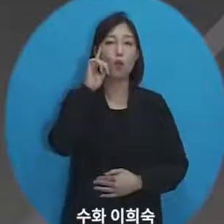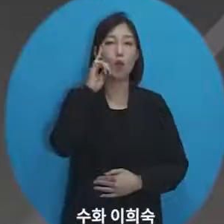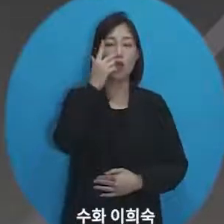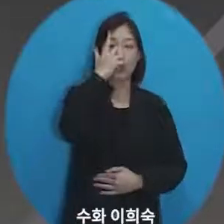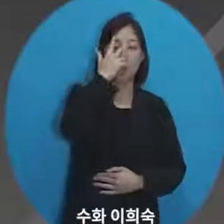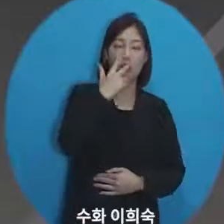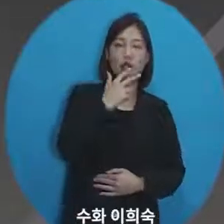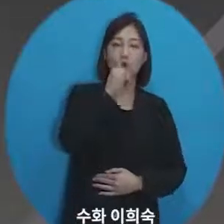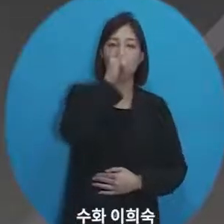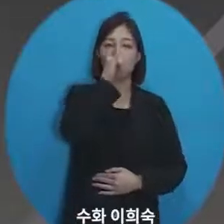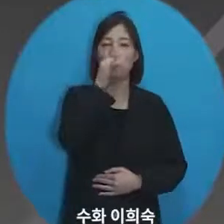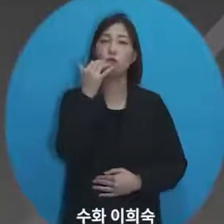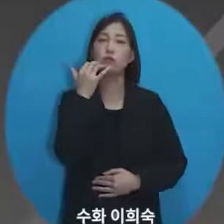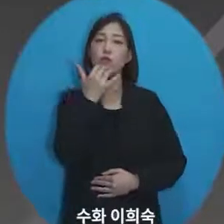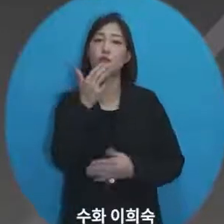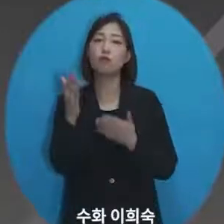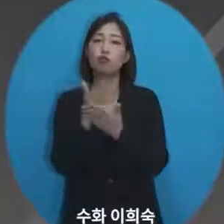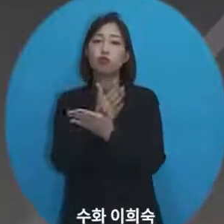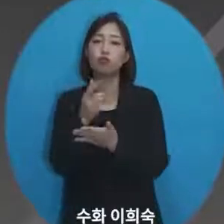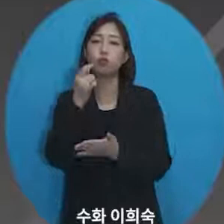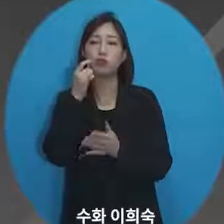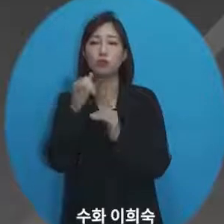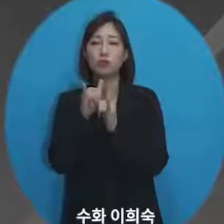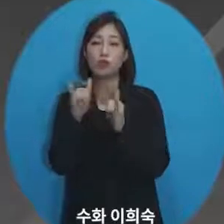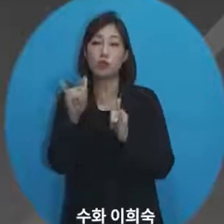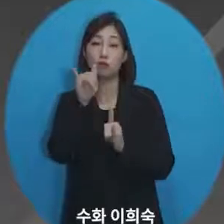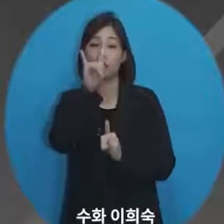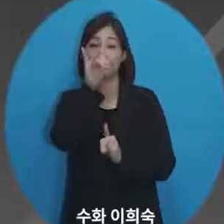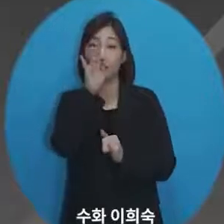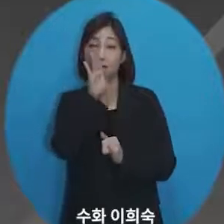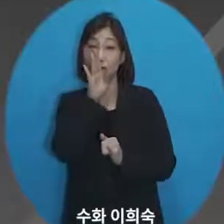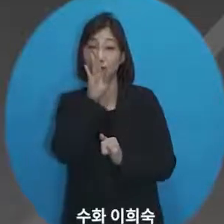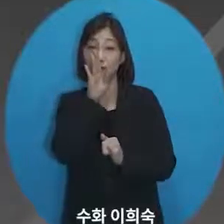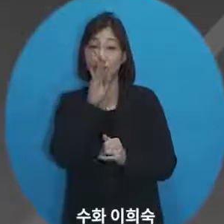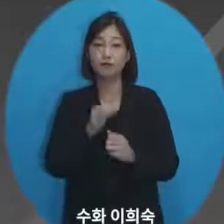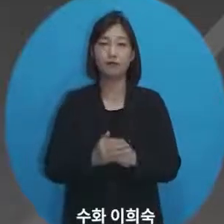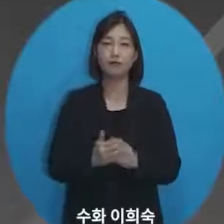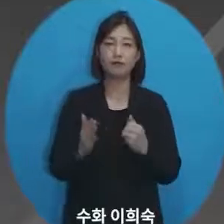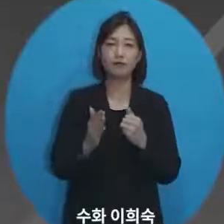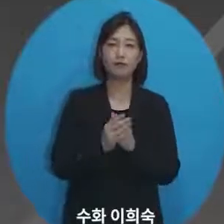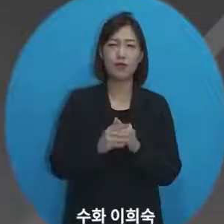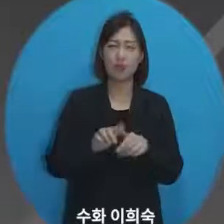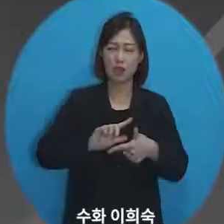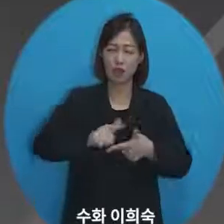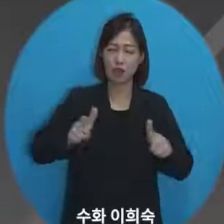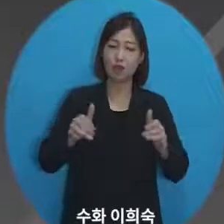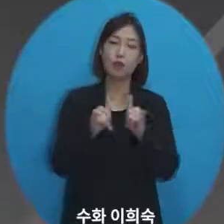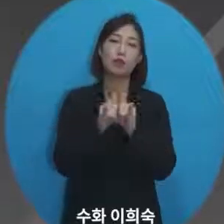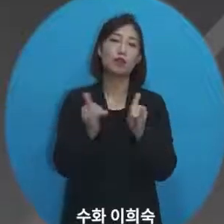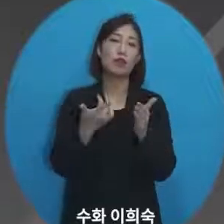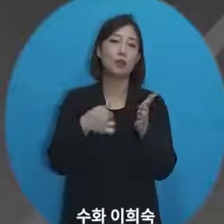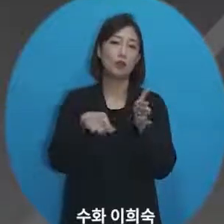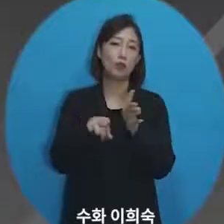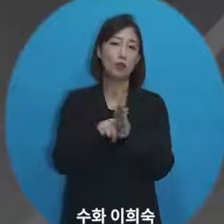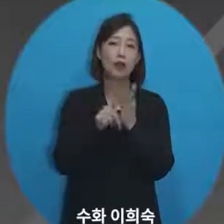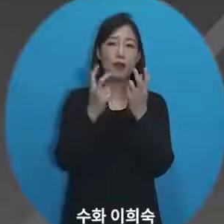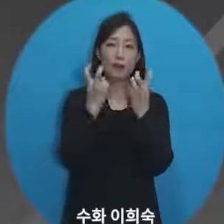우리가 저시력자뿐만이 아니고 색각장애를 갖고 있는 사람들이 있기 때문에 그런 다양한 사람에